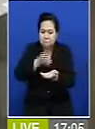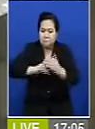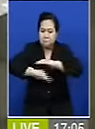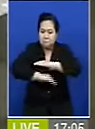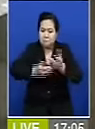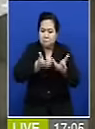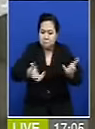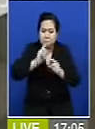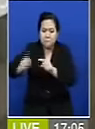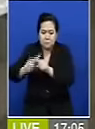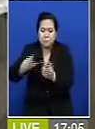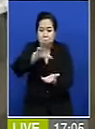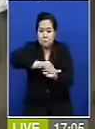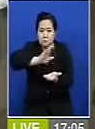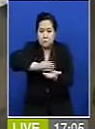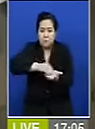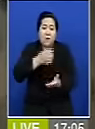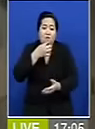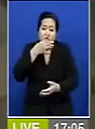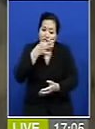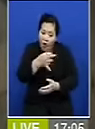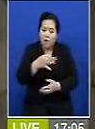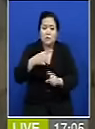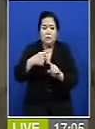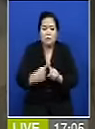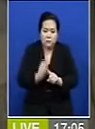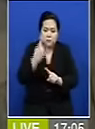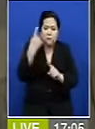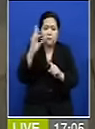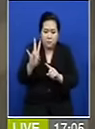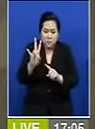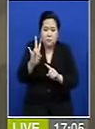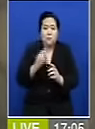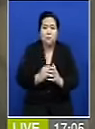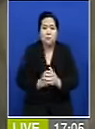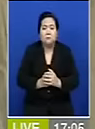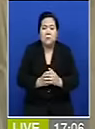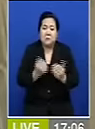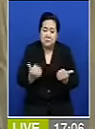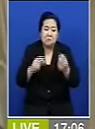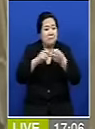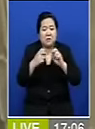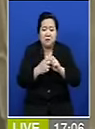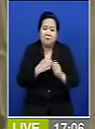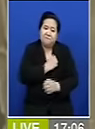าฟ้องในเดือนกรกฎาคมขณะเดียวกันครับมันก็เป็นเหตุสะเทือนขวัญ นะครับแล้วผู้